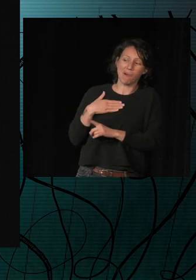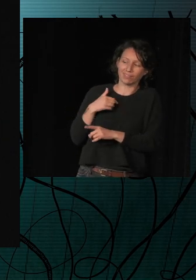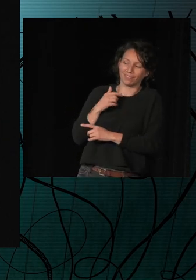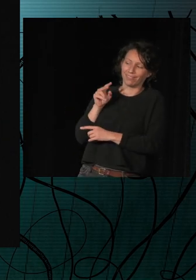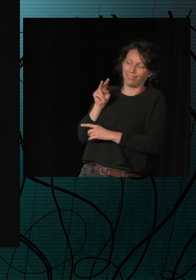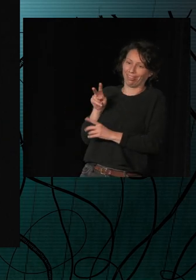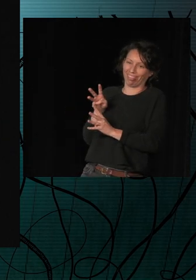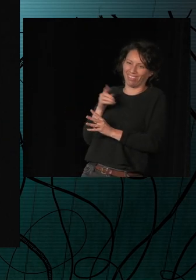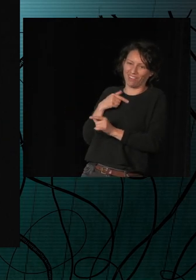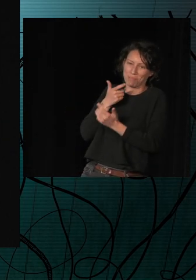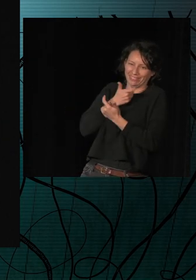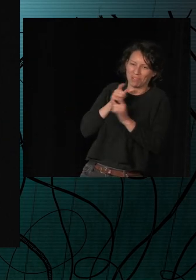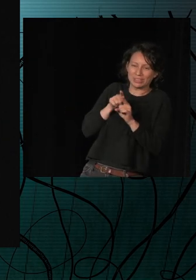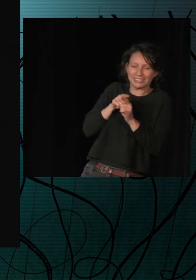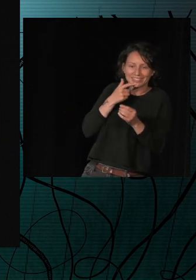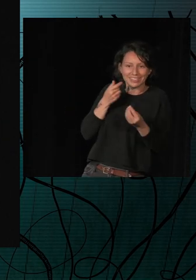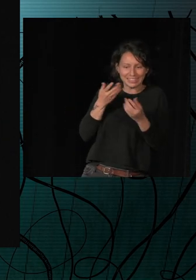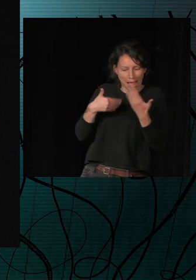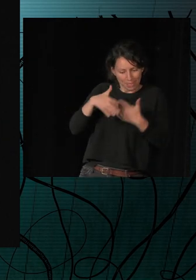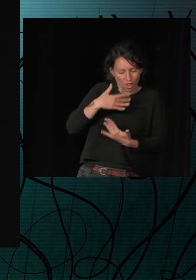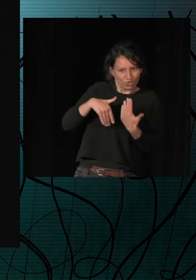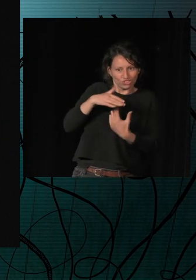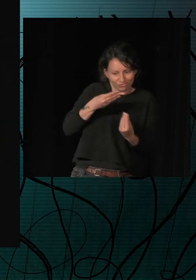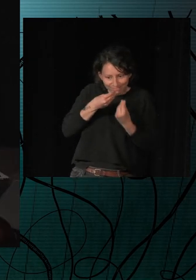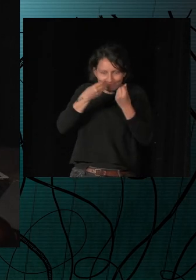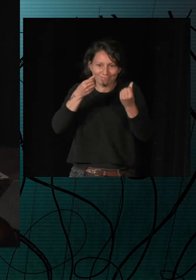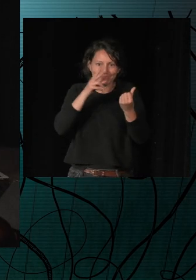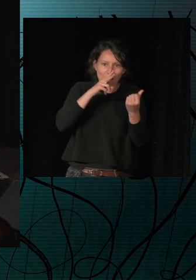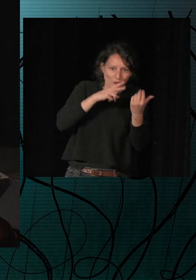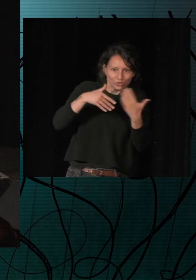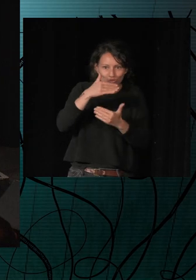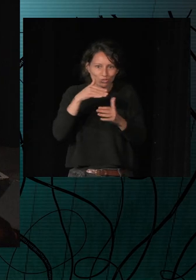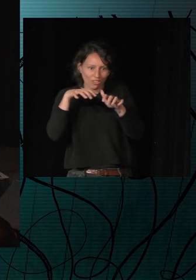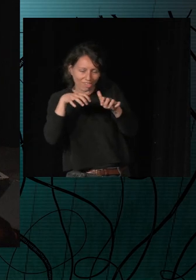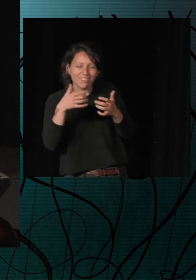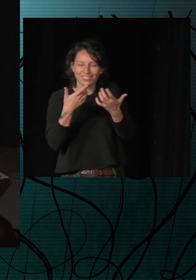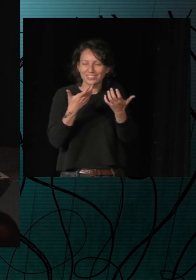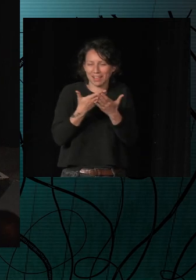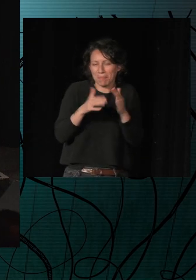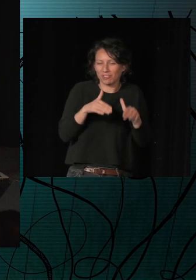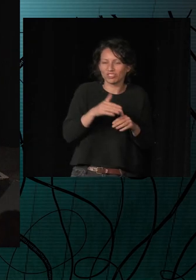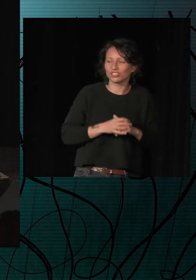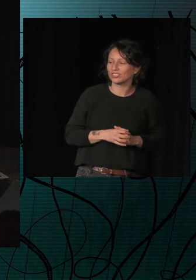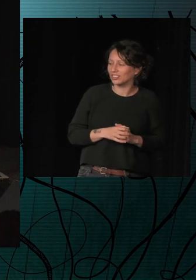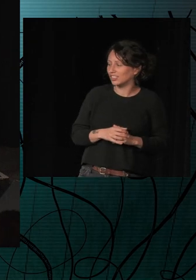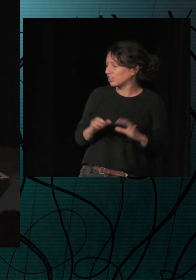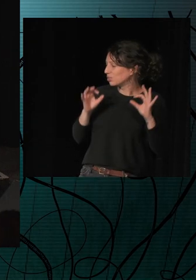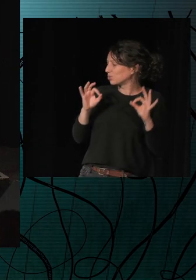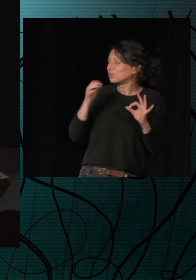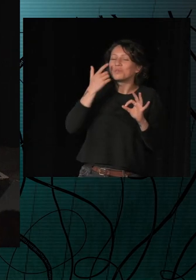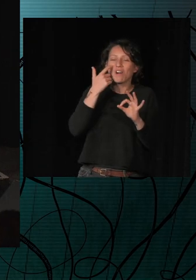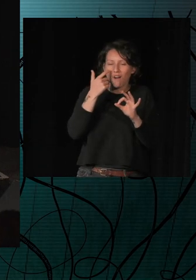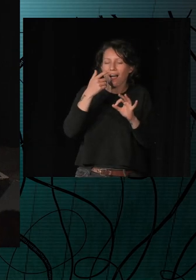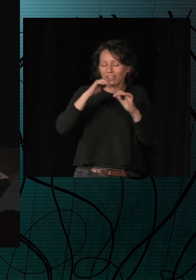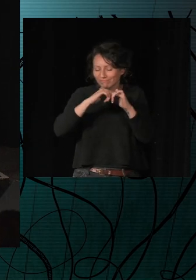petit peu les sensations quoi donc c'est pour ça que c'est chouette et que ça marche pour revenir plus en détail sur l'idée de peur et de rire mêlé ou en tout cas qui se